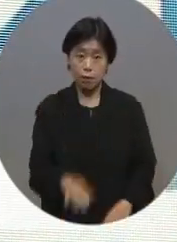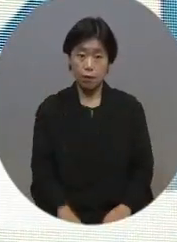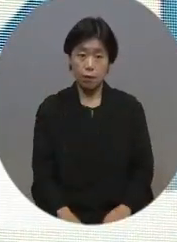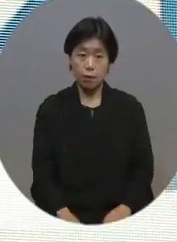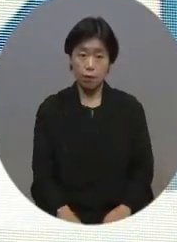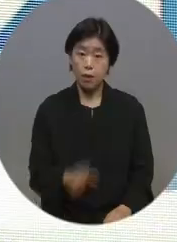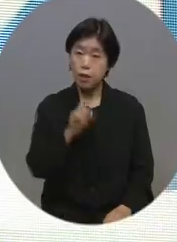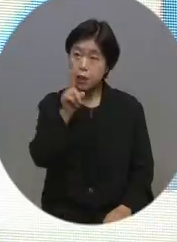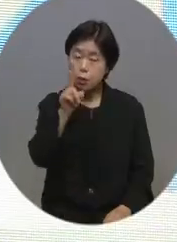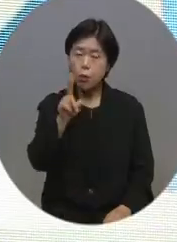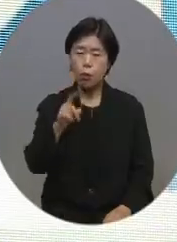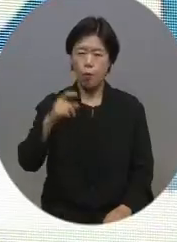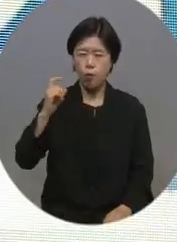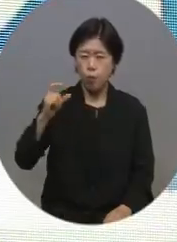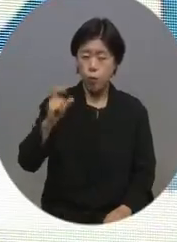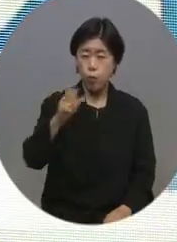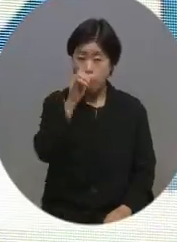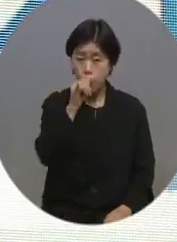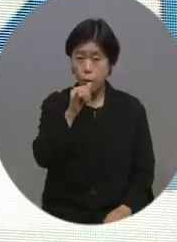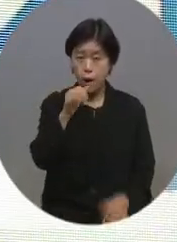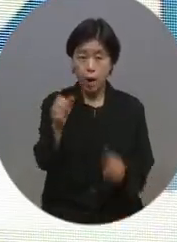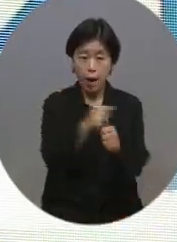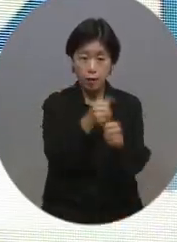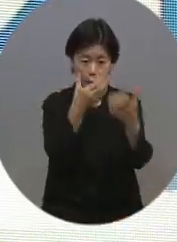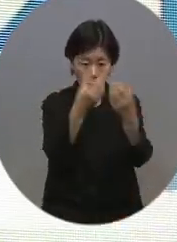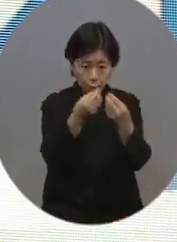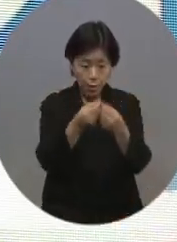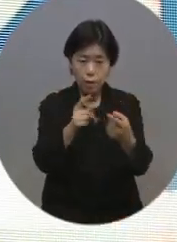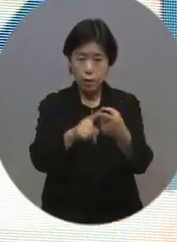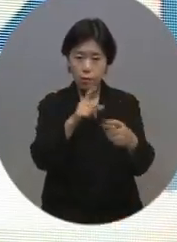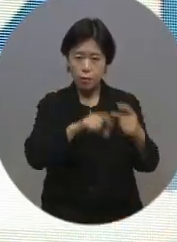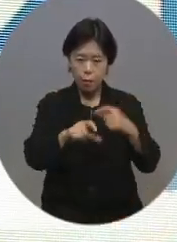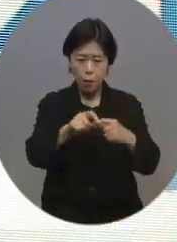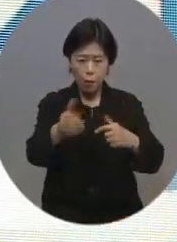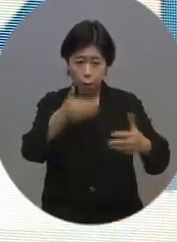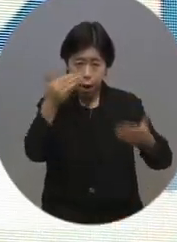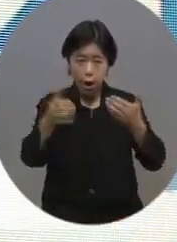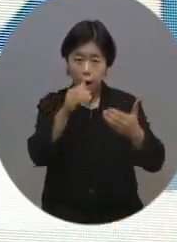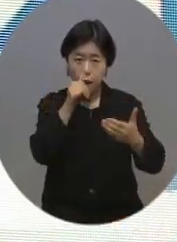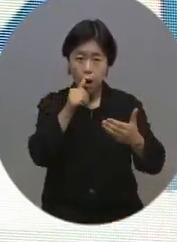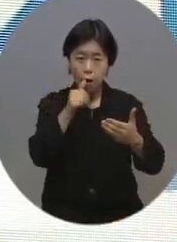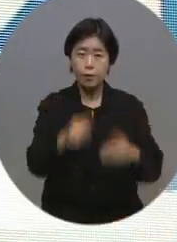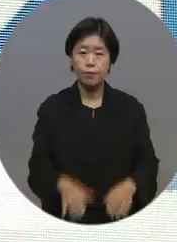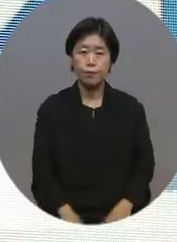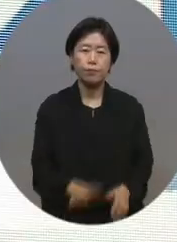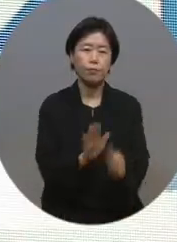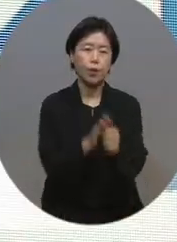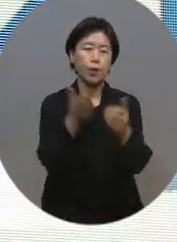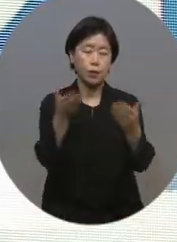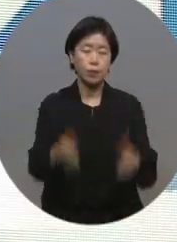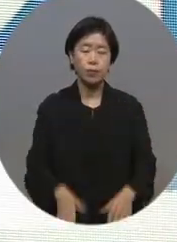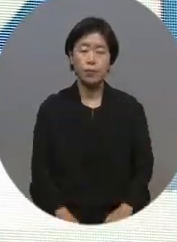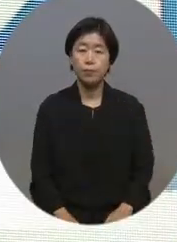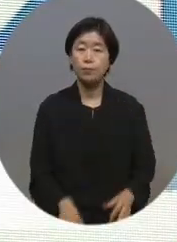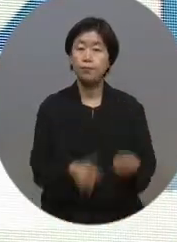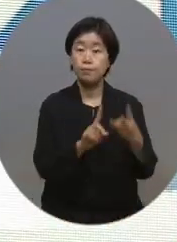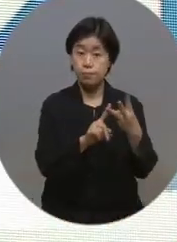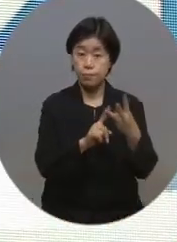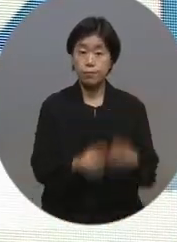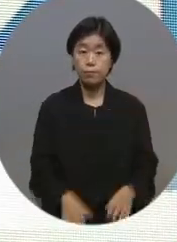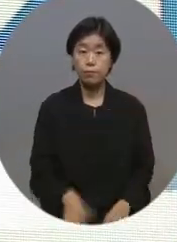체계를 강화하여 학대 사례를 적극 발굴하고 재학대를 예방하도록 하겠습니다.